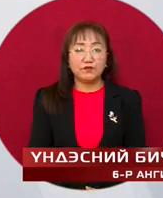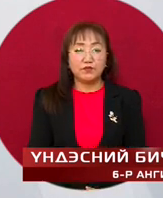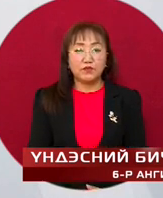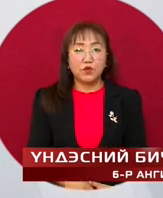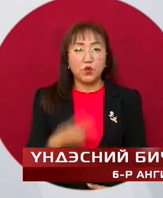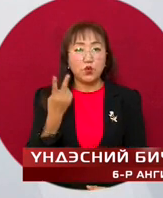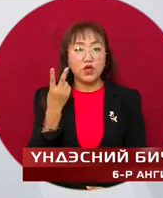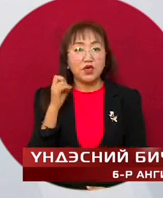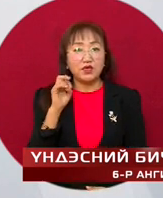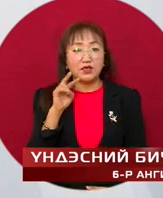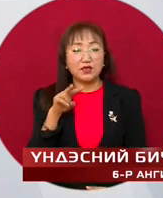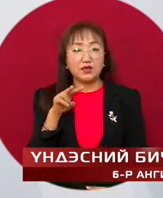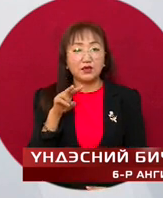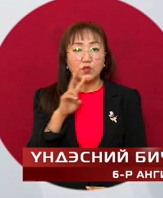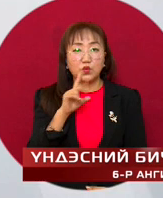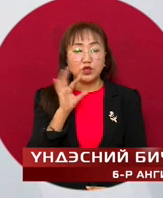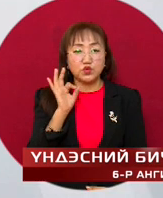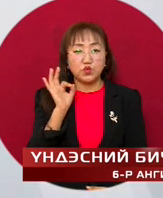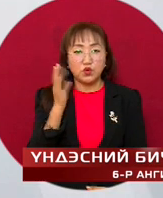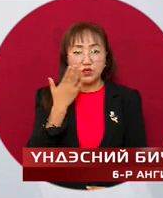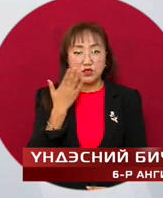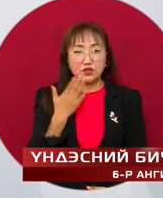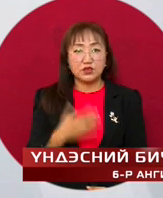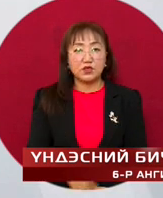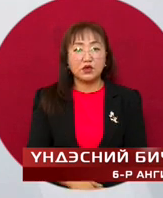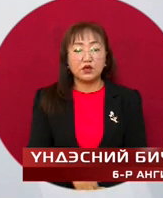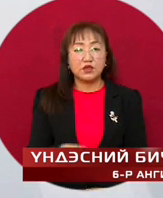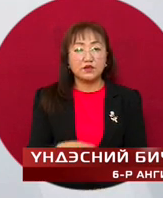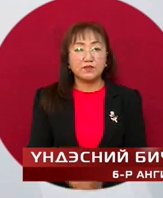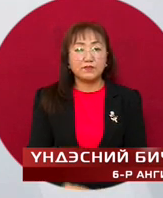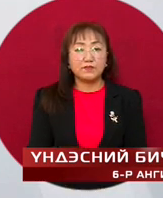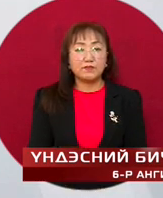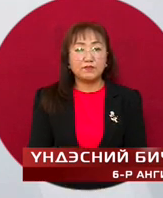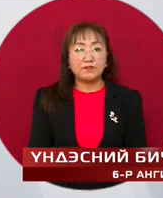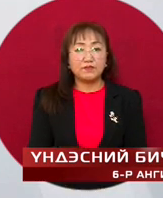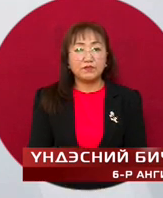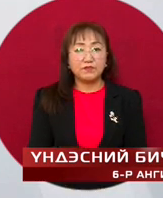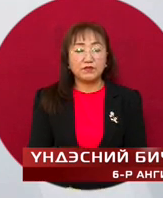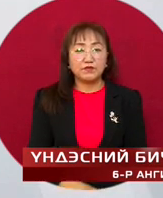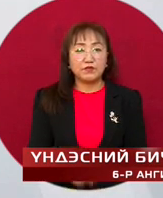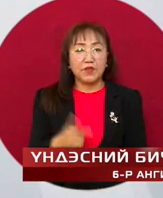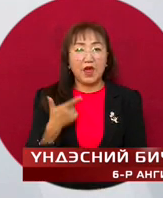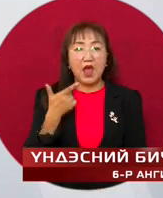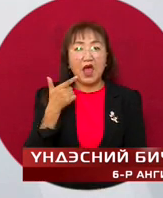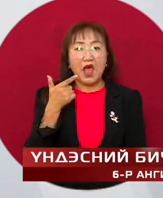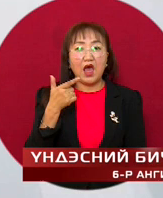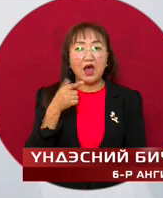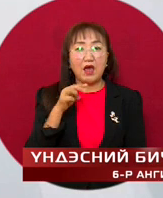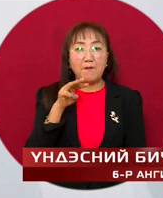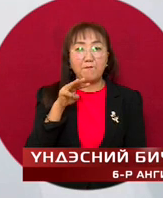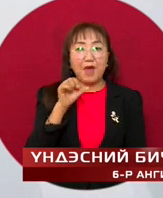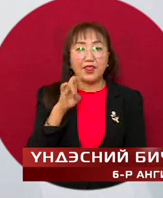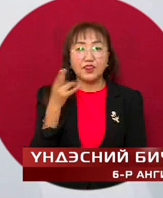үгээс зөв сонголтыг нь хийх юм аа. За эхний үг үйл үгүүдэд уншия. Гар ба, гарв.